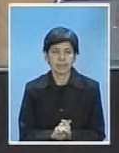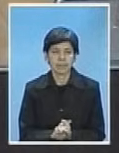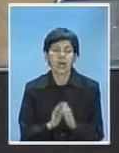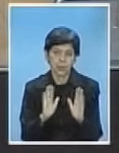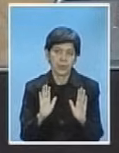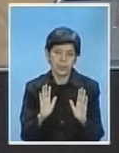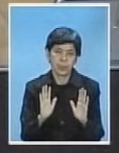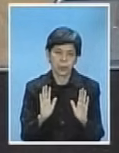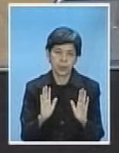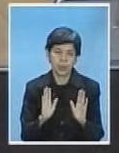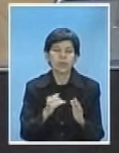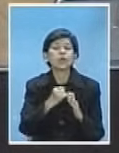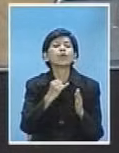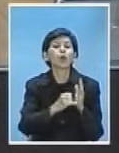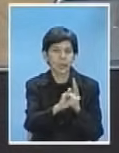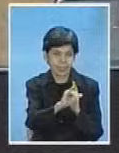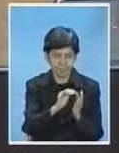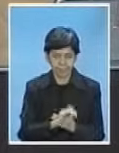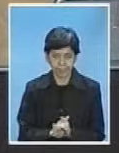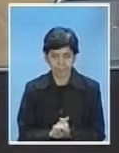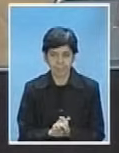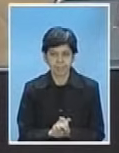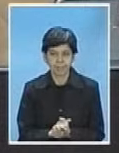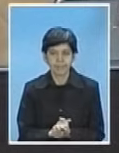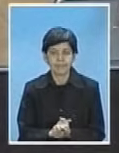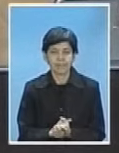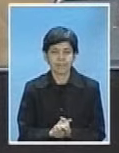สักครู่ครับทางนี้ยังไม่จบแล้วครับครับ